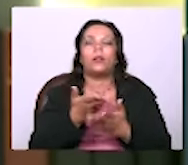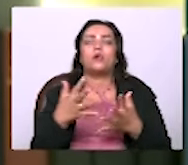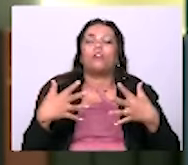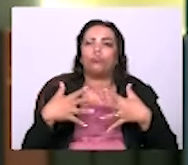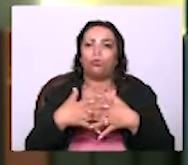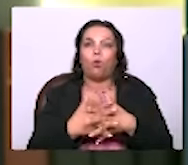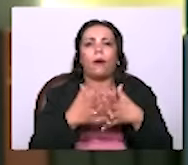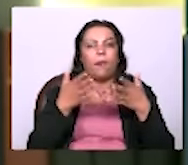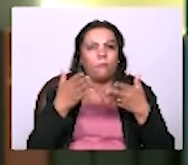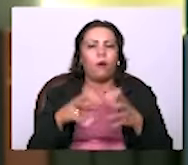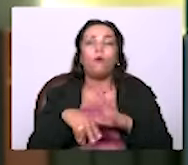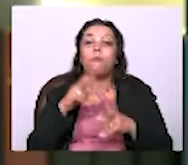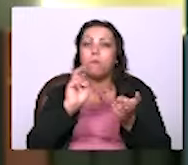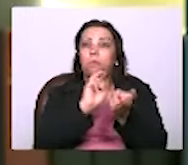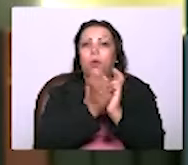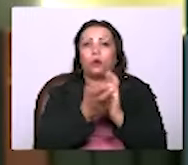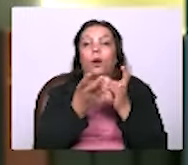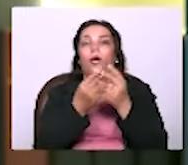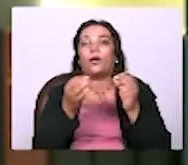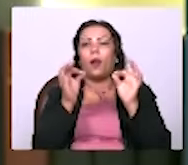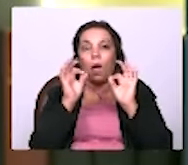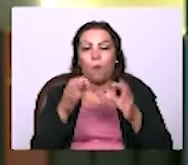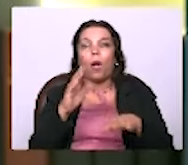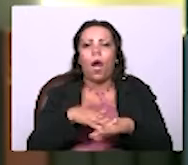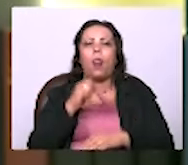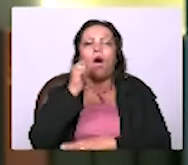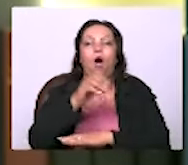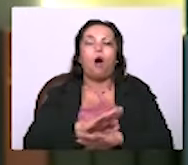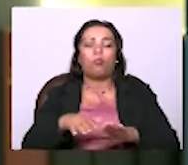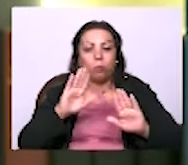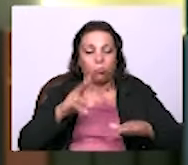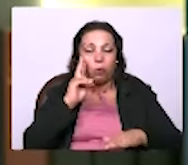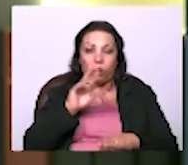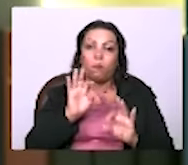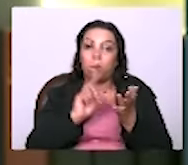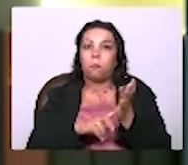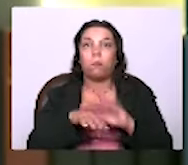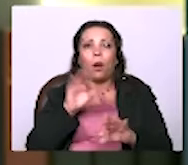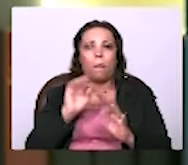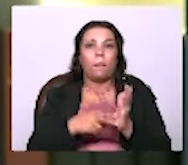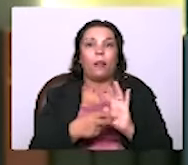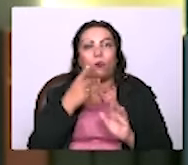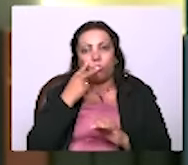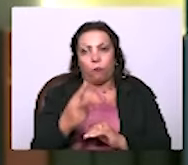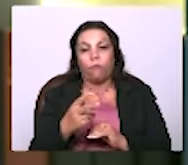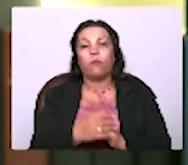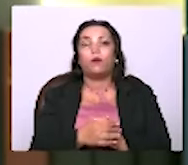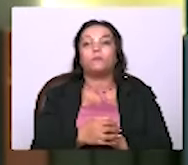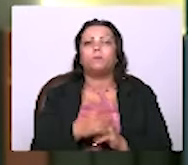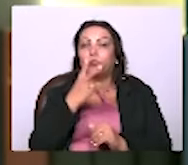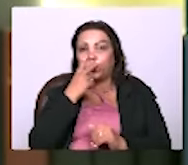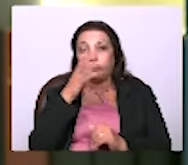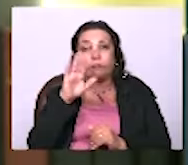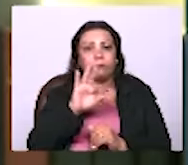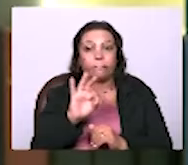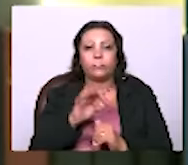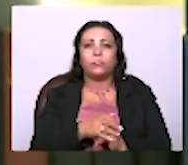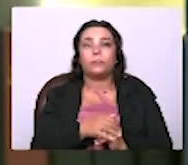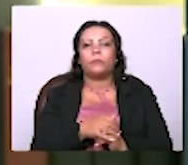وفي مشروعات كتير جدا على ارض الواقع بتتحقق ا بنشوفها في